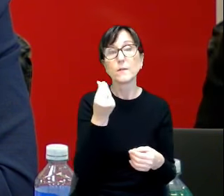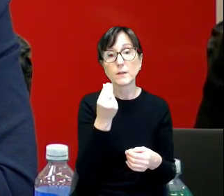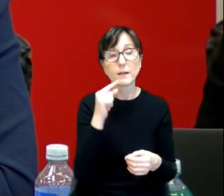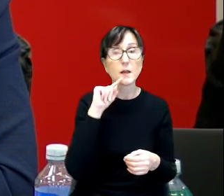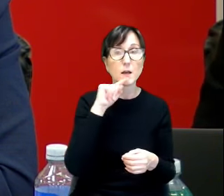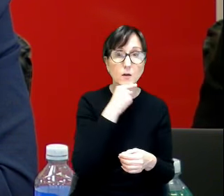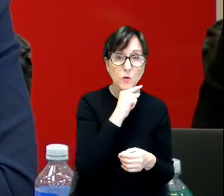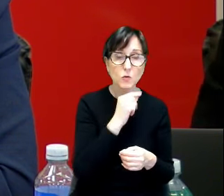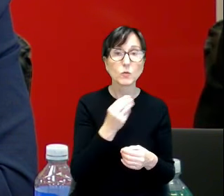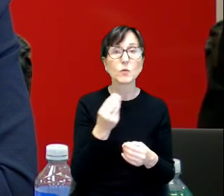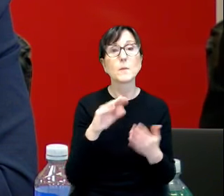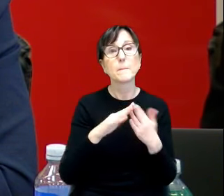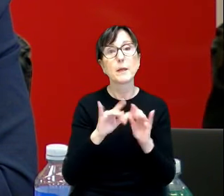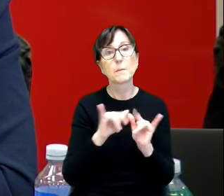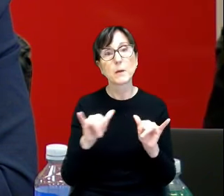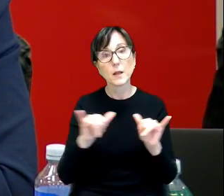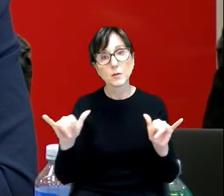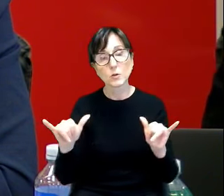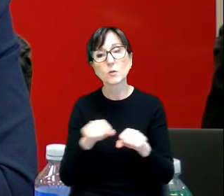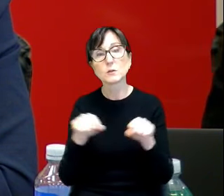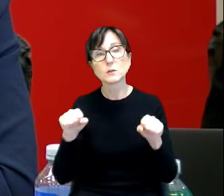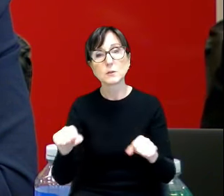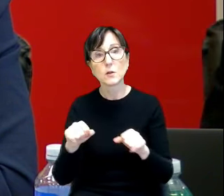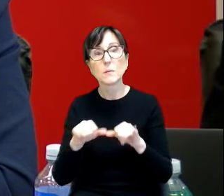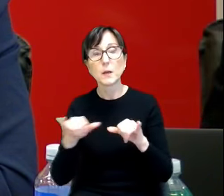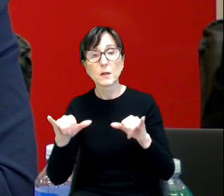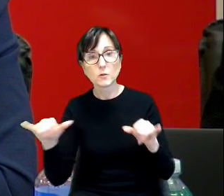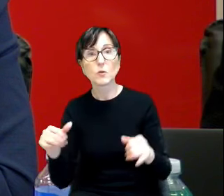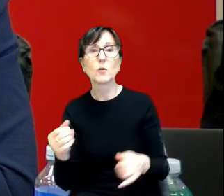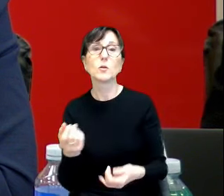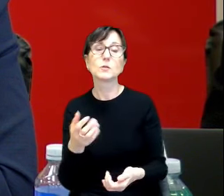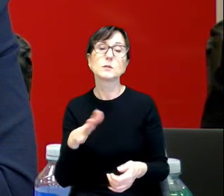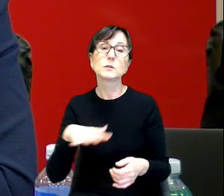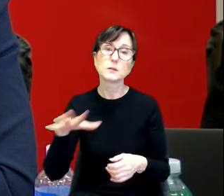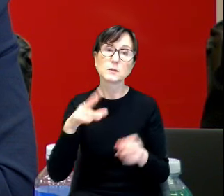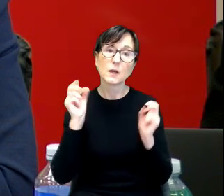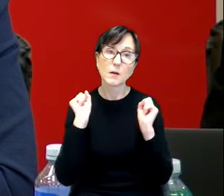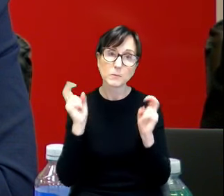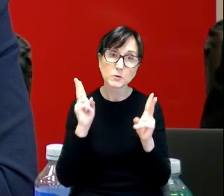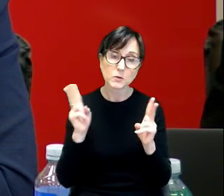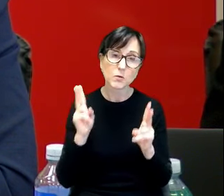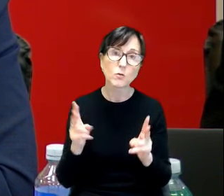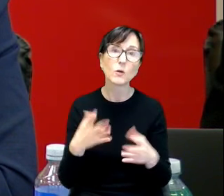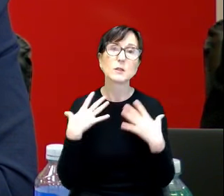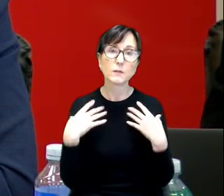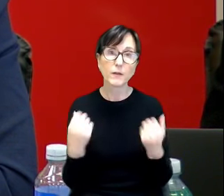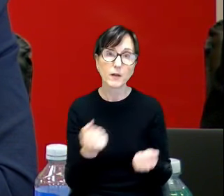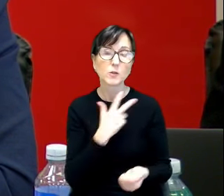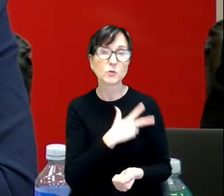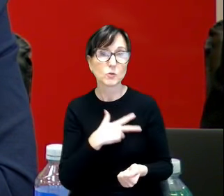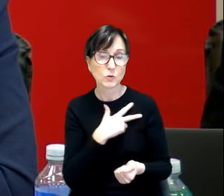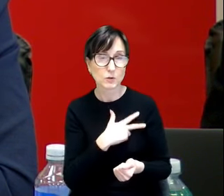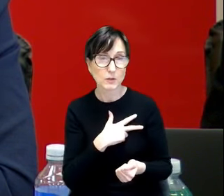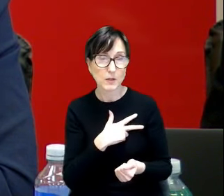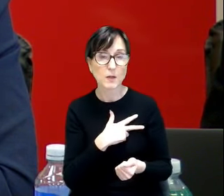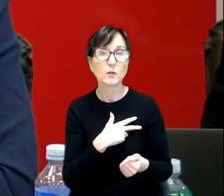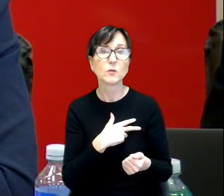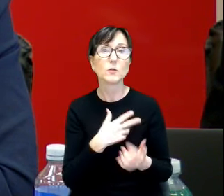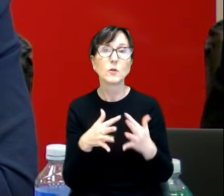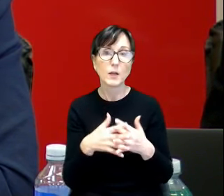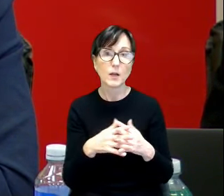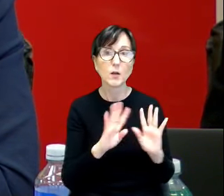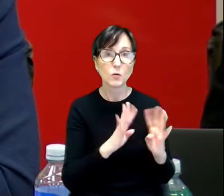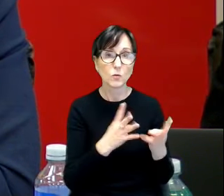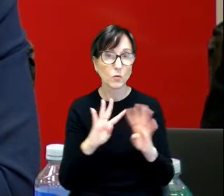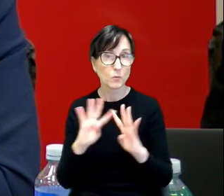miesto plėtros ir strateginio planavimo miesto ūkio aplinkos saugos kultūros švietimo ir sporto sveikatos ir socialinių reikalų komitetuose ar